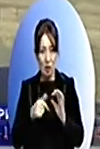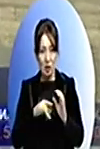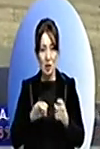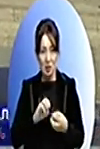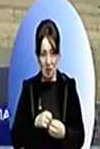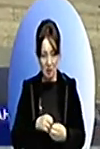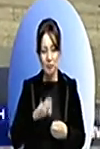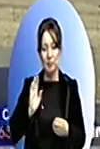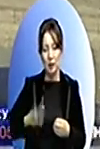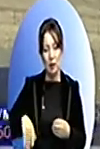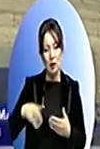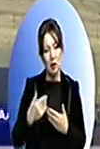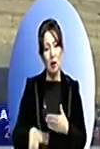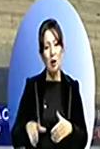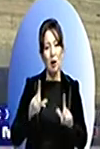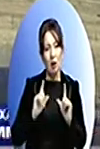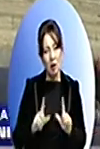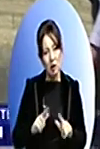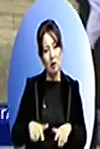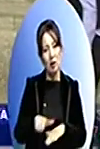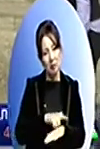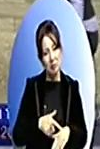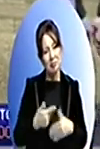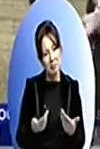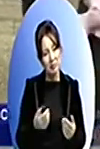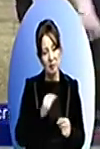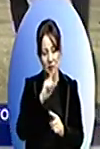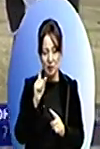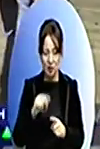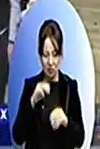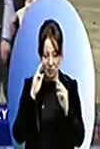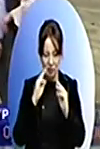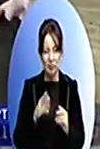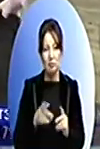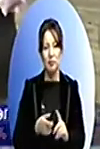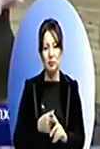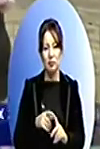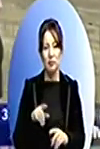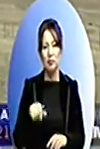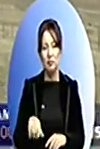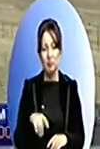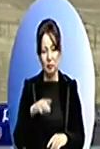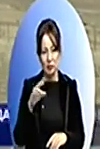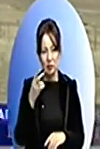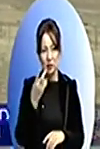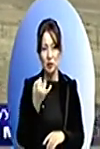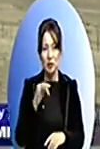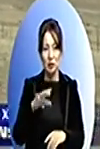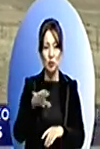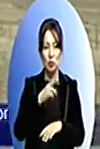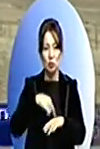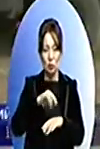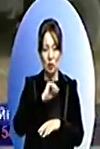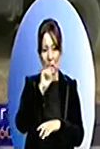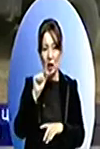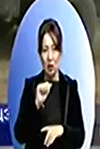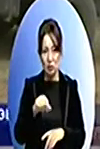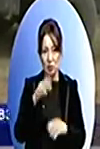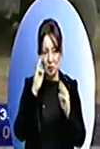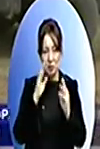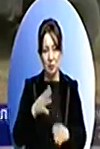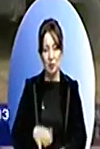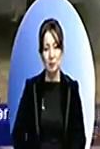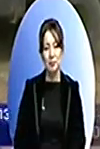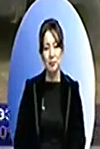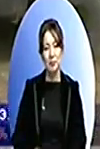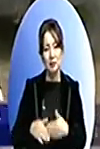нь тэр одоо газартаа болох газрынх нь асуудлыг шийдэх асуудал бол нийслэл дүүргийн асуудал энийгээ бол дүүргийн нийслэл шийдэе явах хаа. За цаашдаа